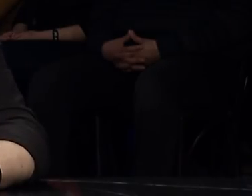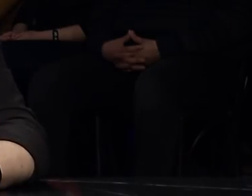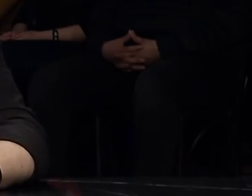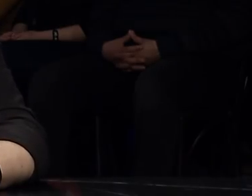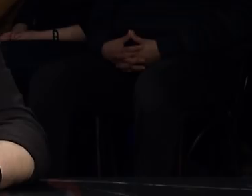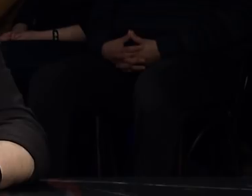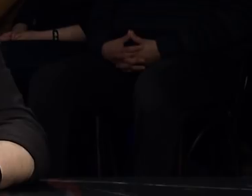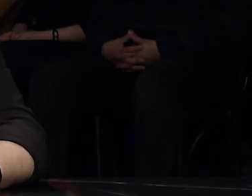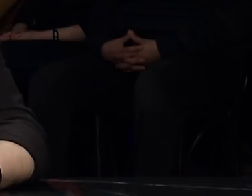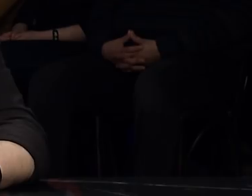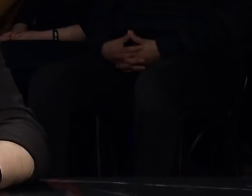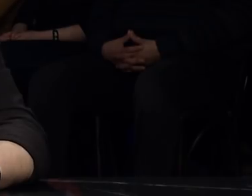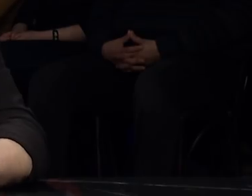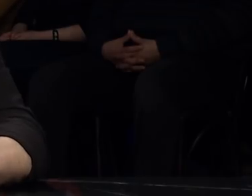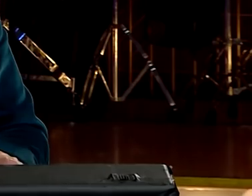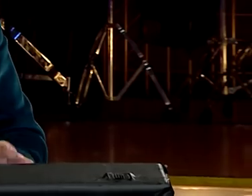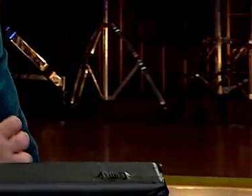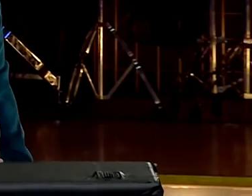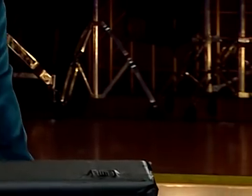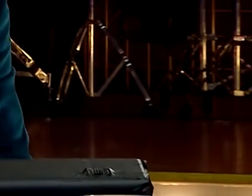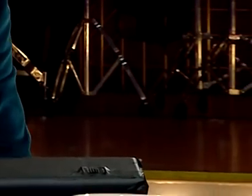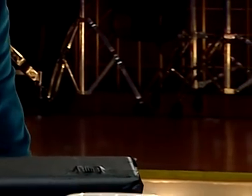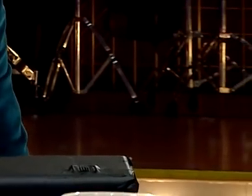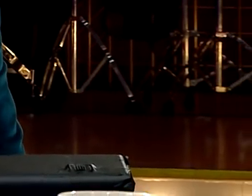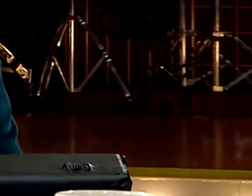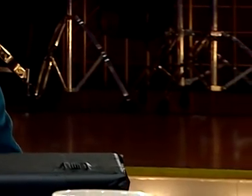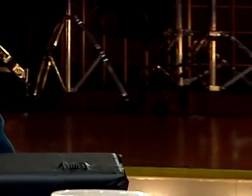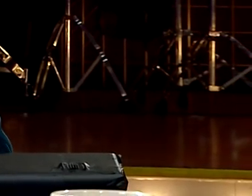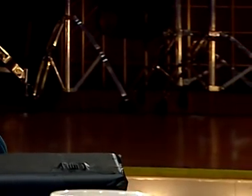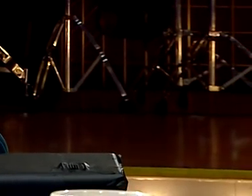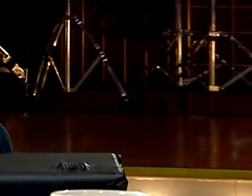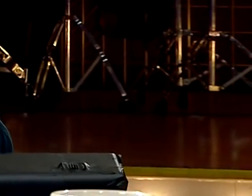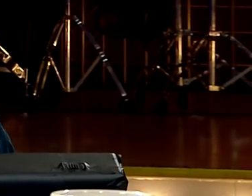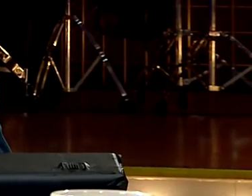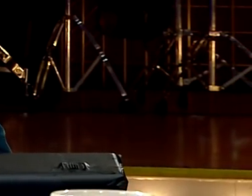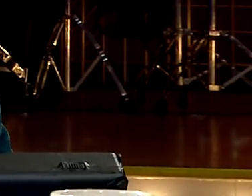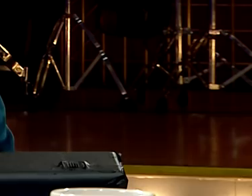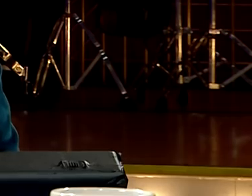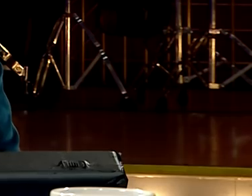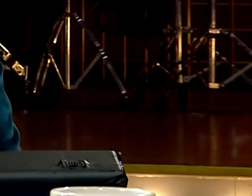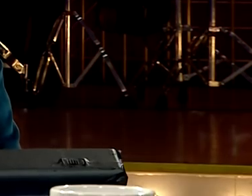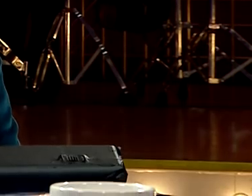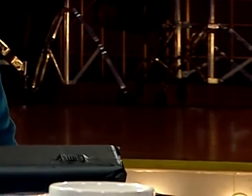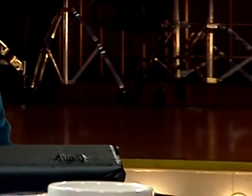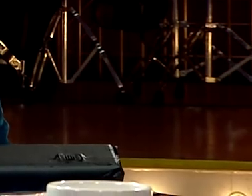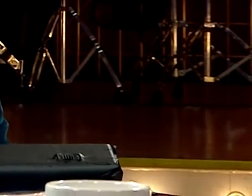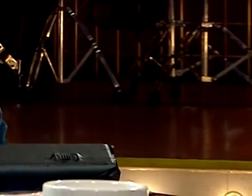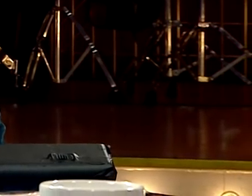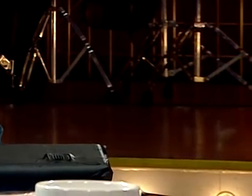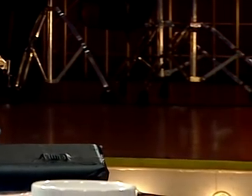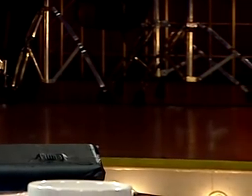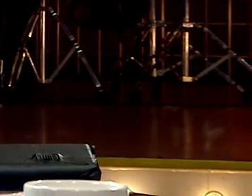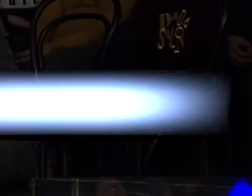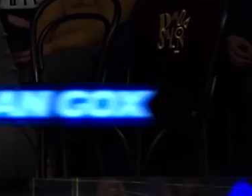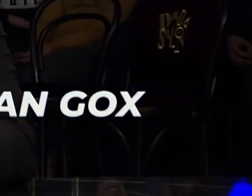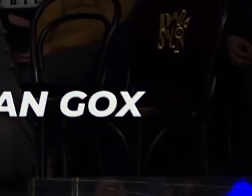Herhalde 4,5 saat falan oturmuşumdur orada, hatırlıyorsunuz. Evet. Yani senin güzel özelliğin yine logo olarak nereye koysak evet orada kalıyorsun. Mesela o zaten şirketin karın için